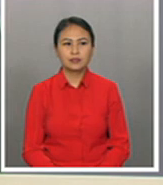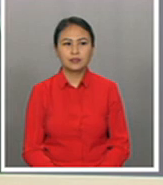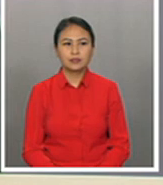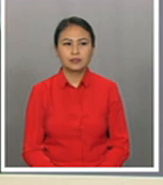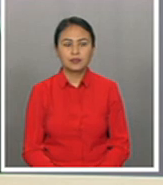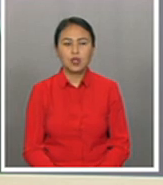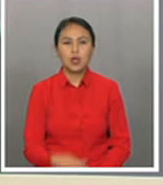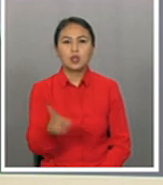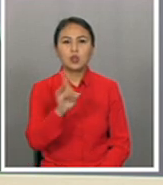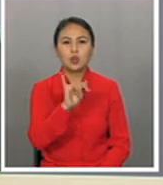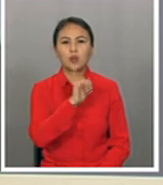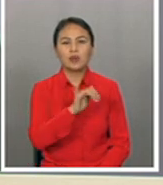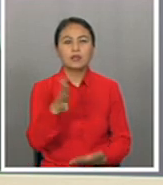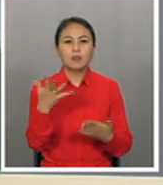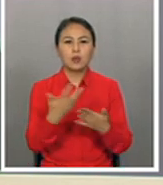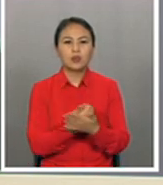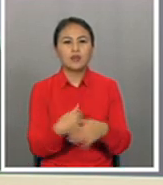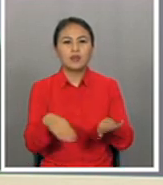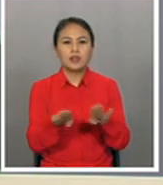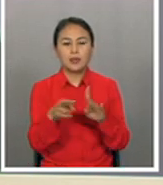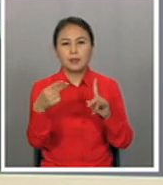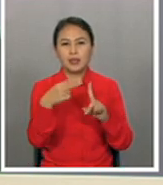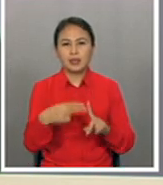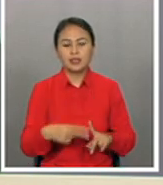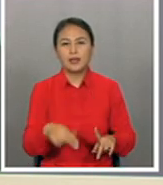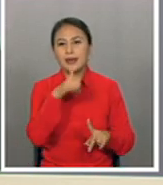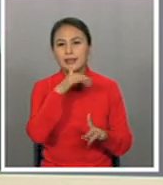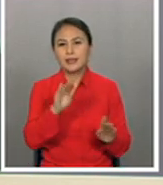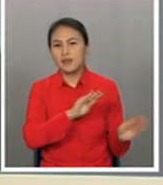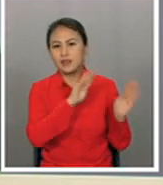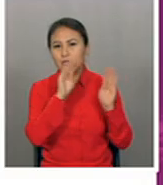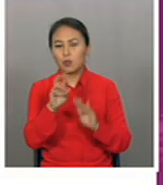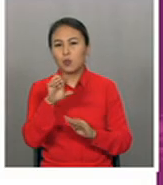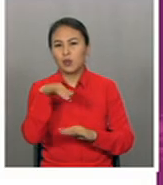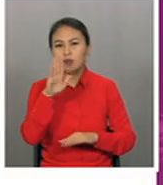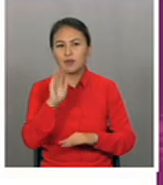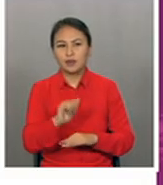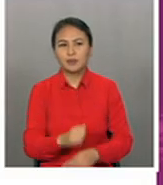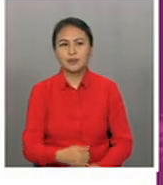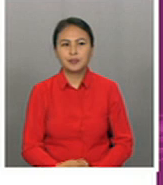Что получится в этом предложении? Расставьте буквы по местам.